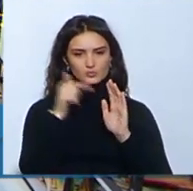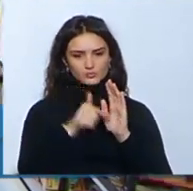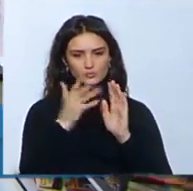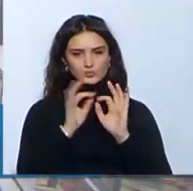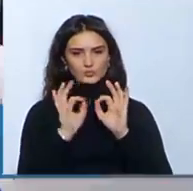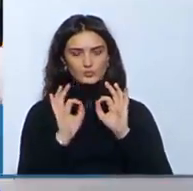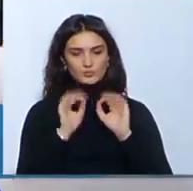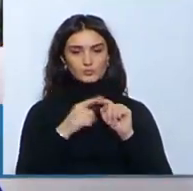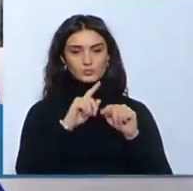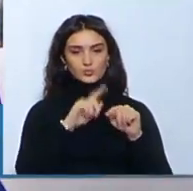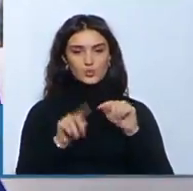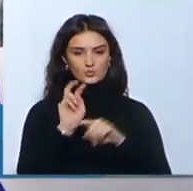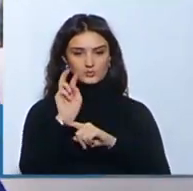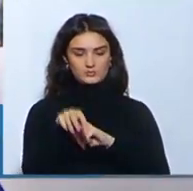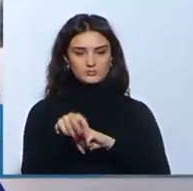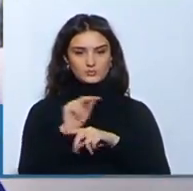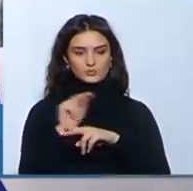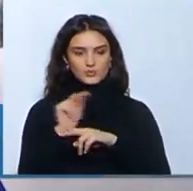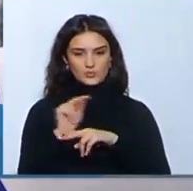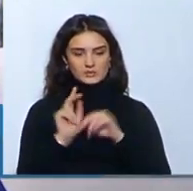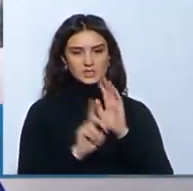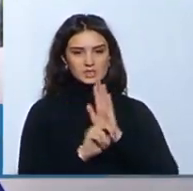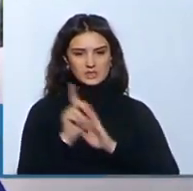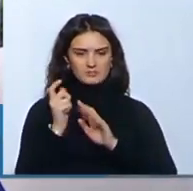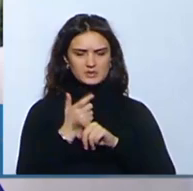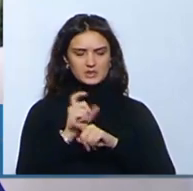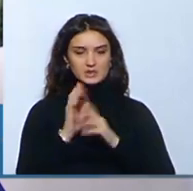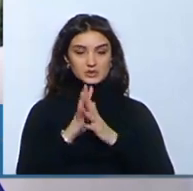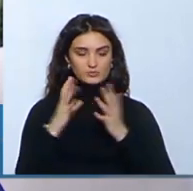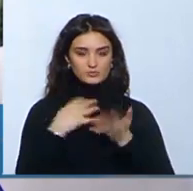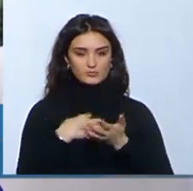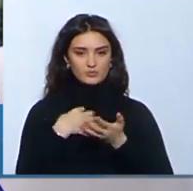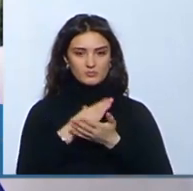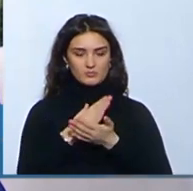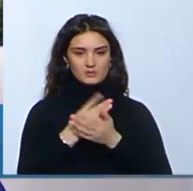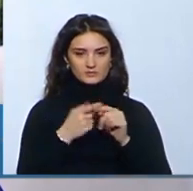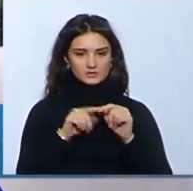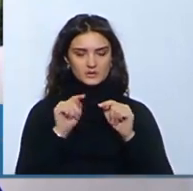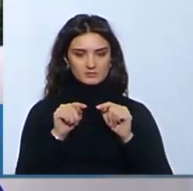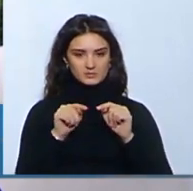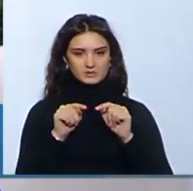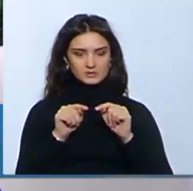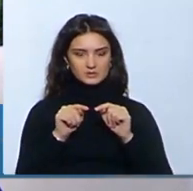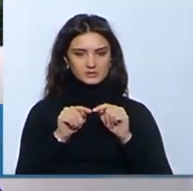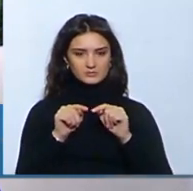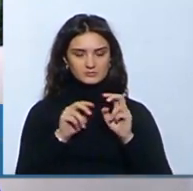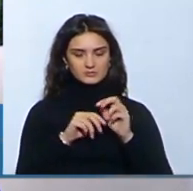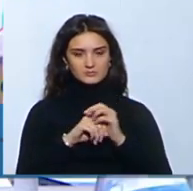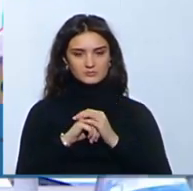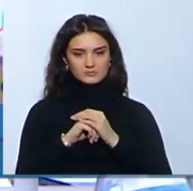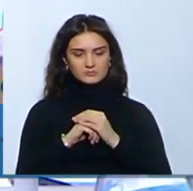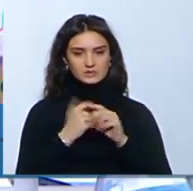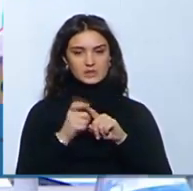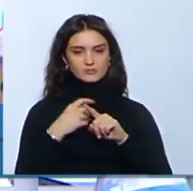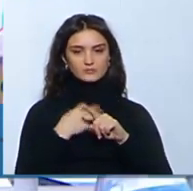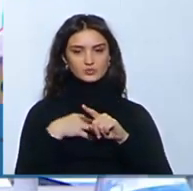ასევე დროულ მიმართვიანობას და დროულად მკურნალობის დაწყებას ძალიან დიდი მნიშვნელობა აქვს ტრავმის გამოსავლის ხარისხზე.